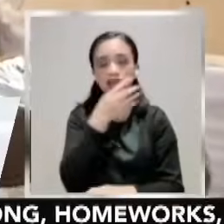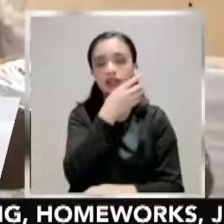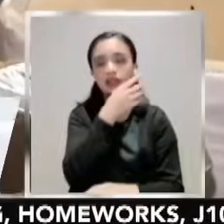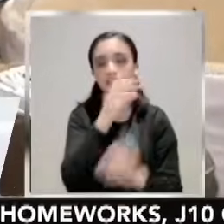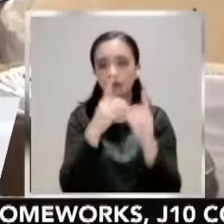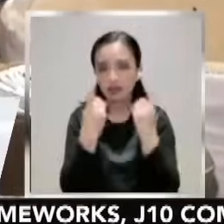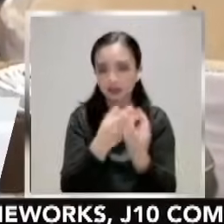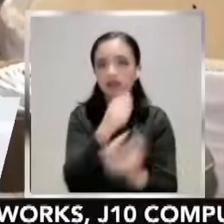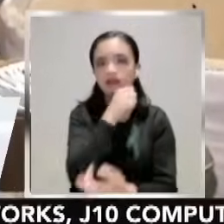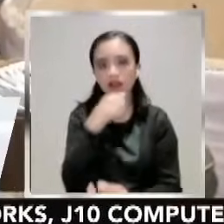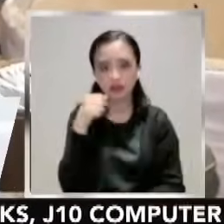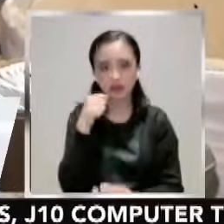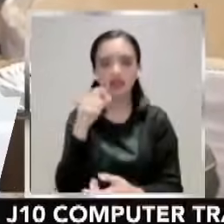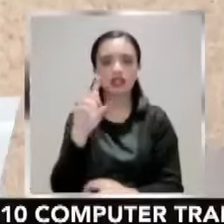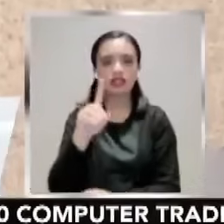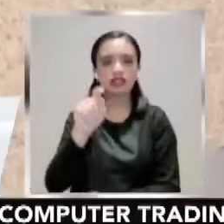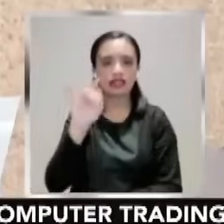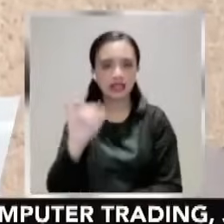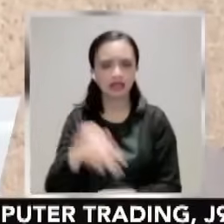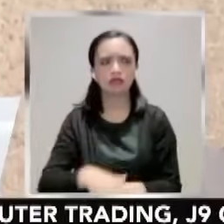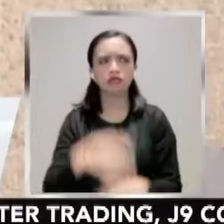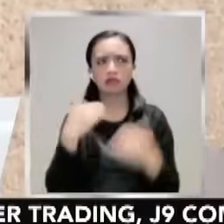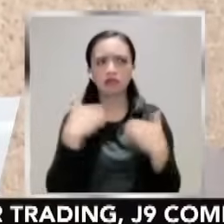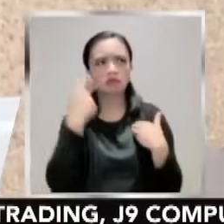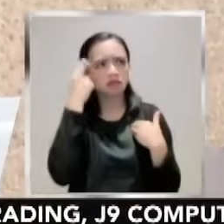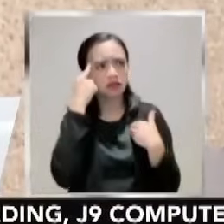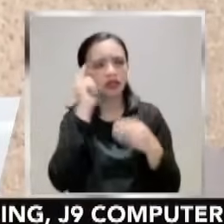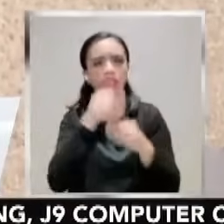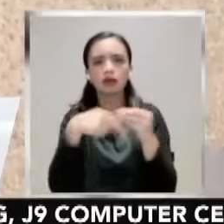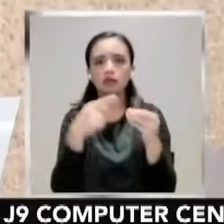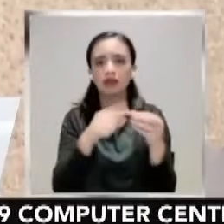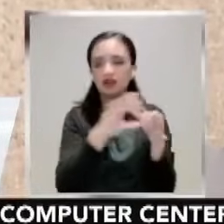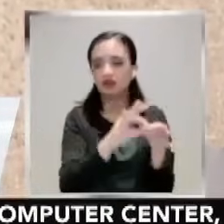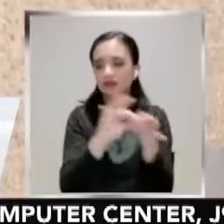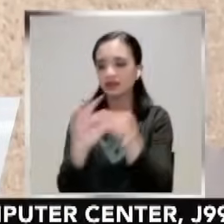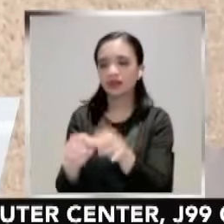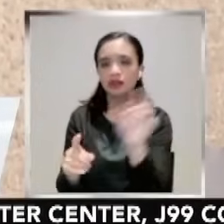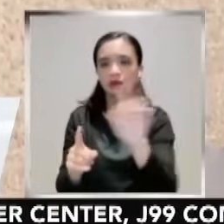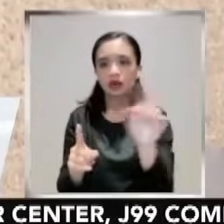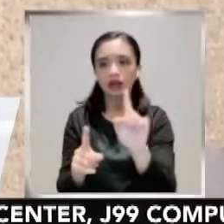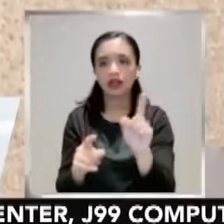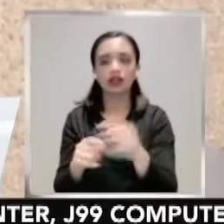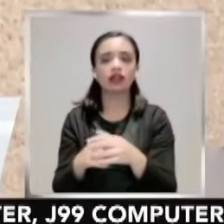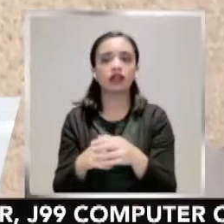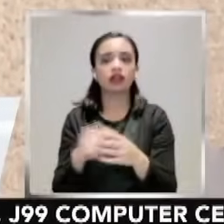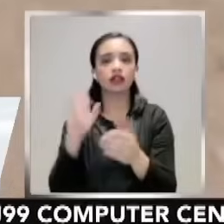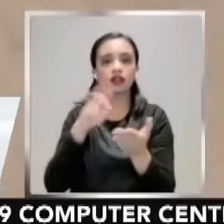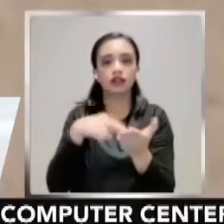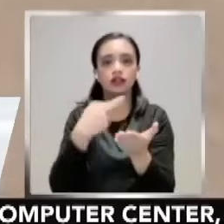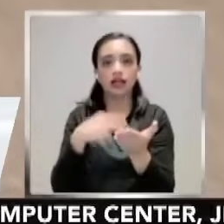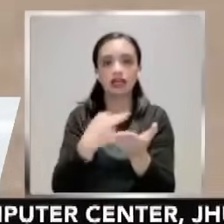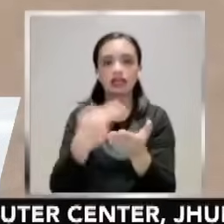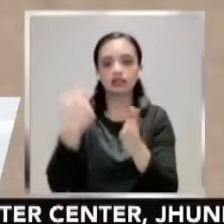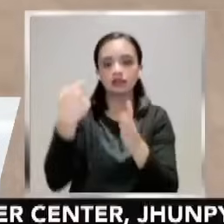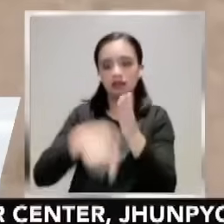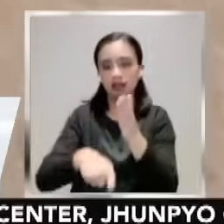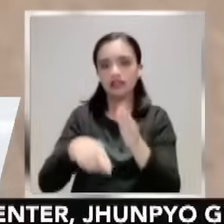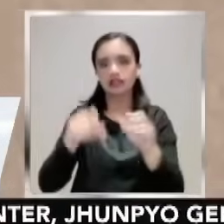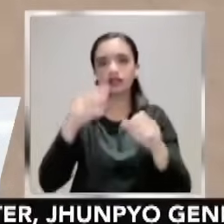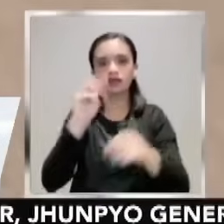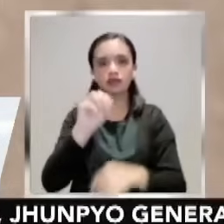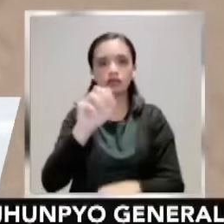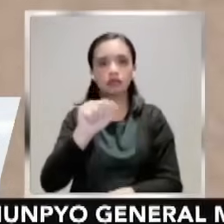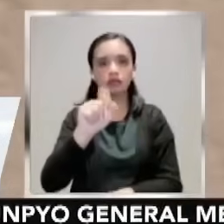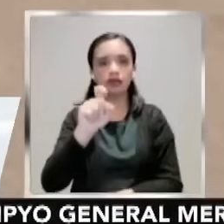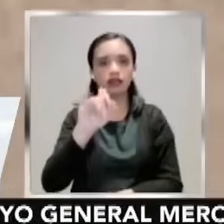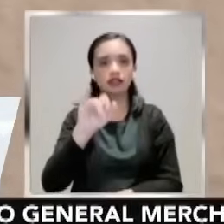espekulasyon na may kinalaman ito sa pinatupad na kontrobersyal the price cap sa presyo ng bigas na inirereklamo